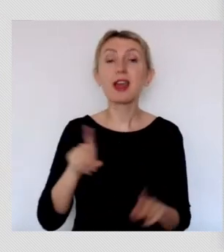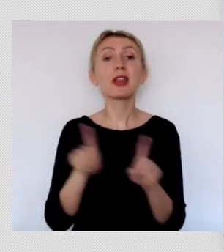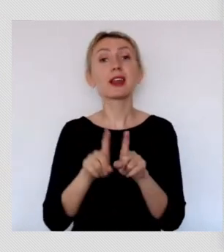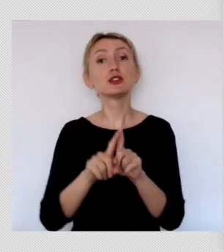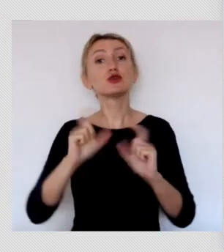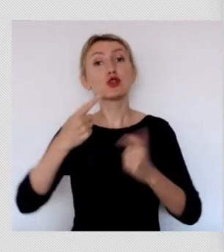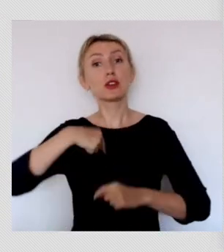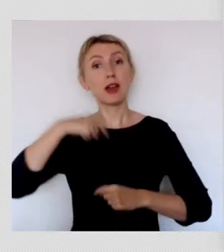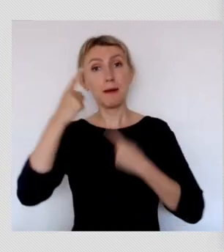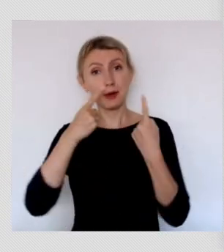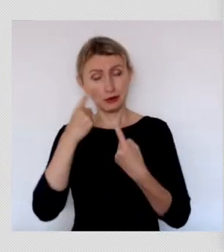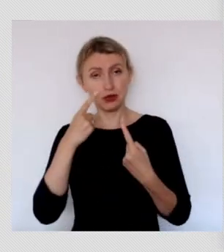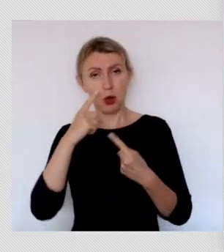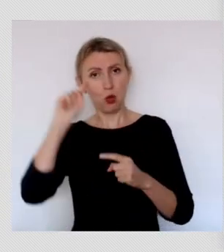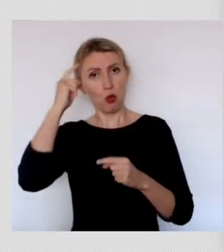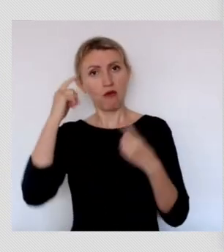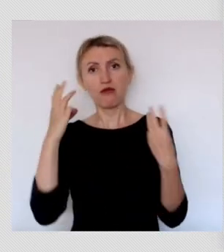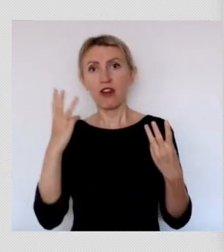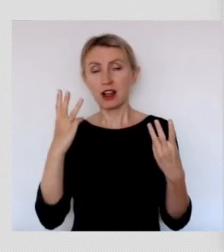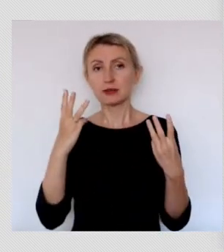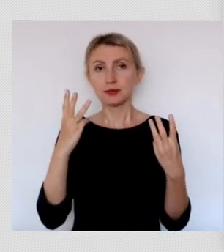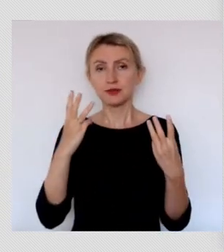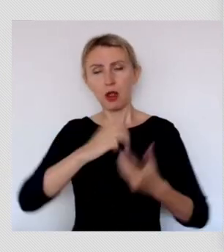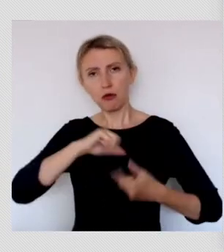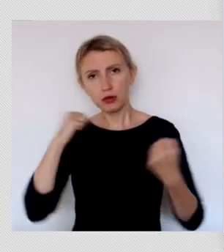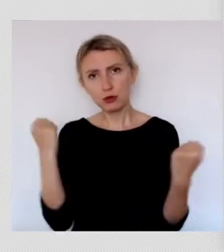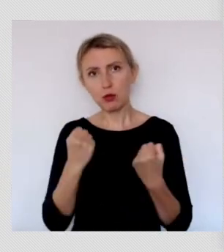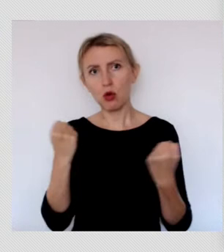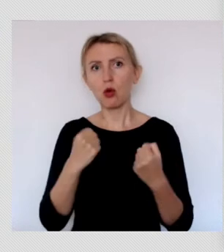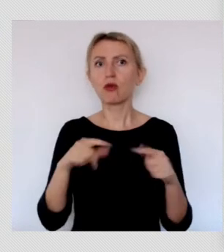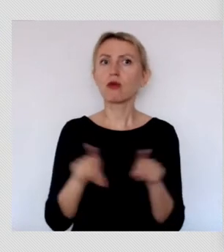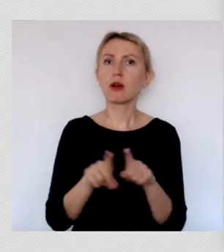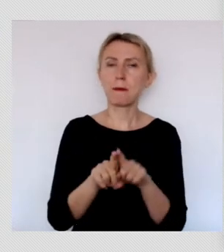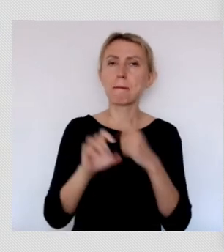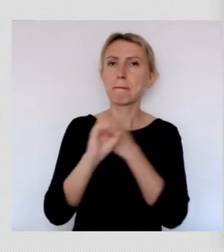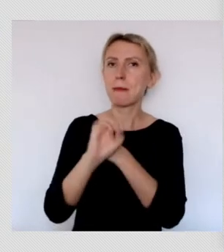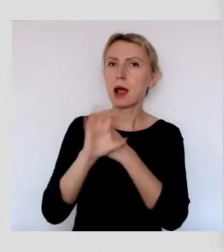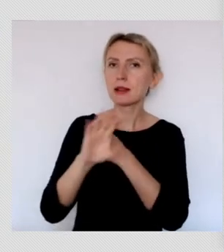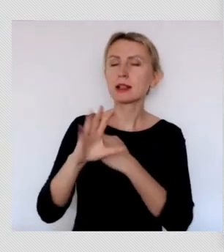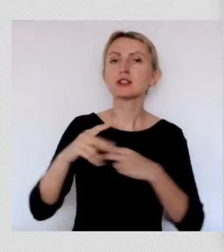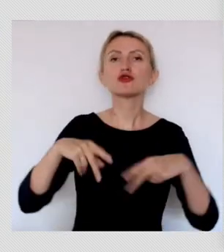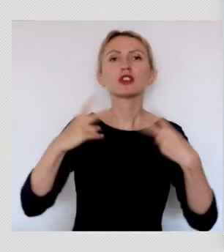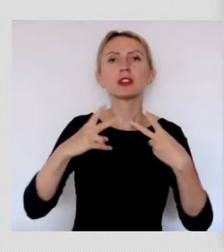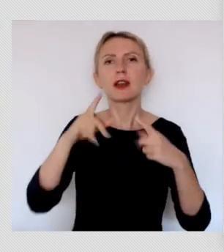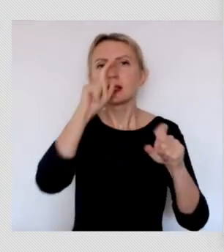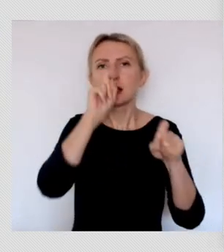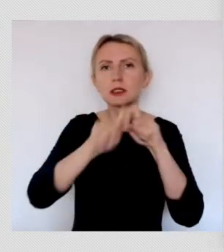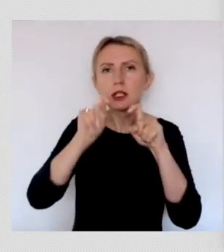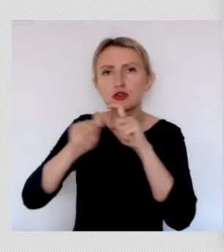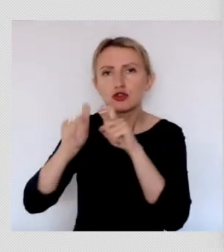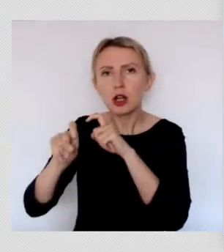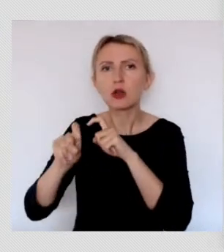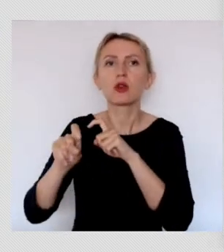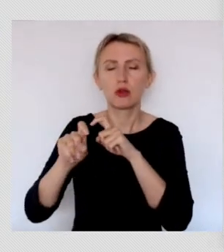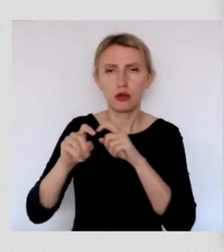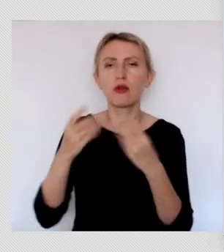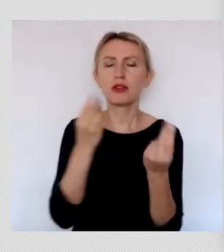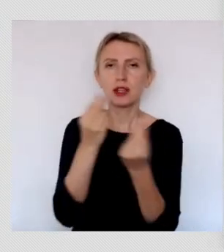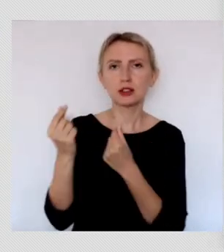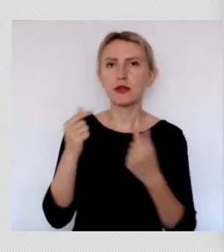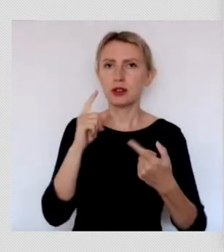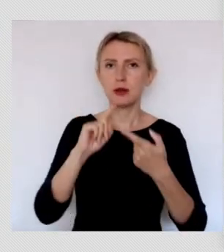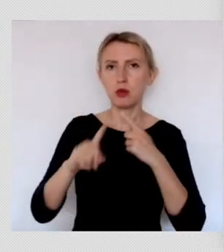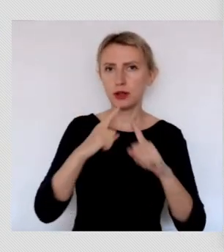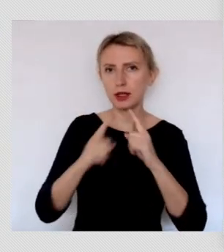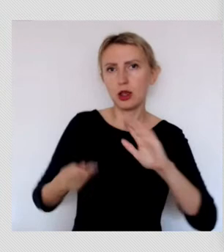ja uważam za kluczowe, to jest tak, wzmocnienie też mediów dziennikarstwa śledczego zajmującego się finansowaniem polityki, korupcji